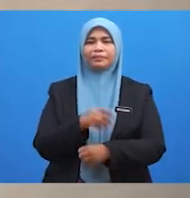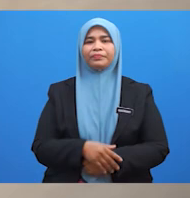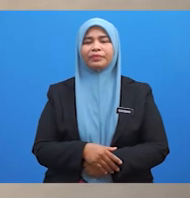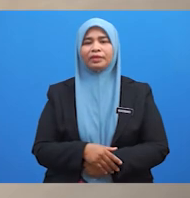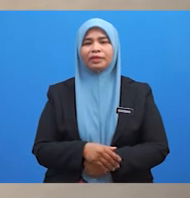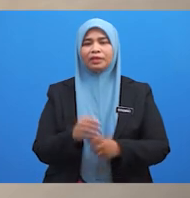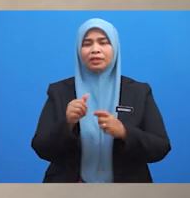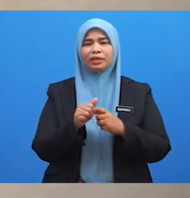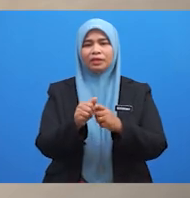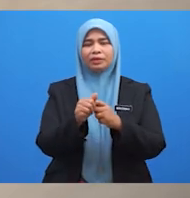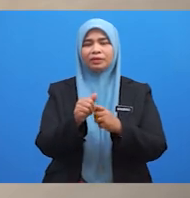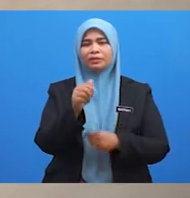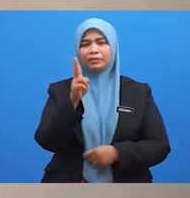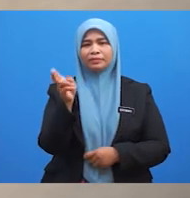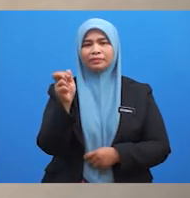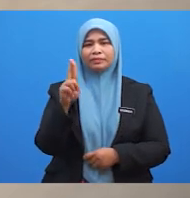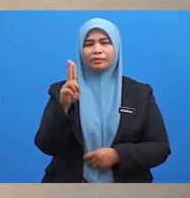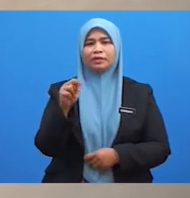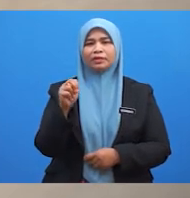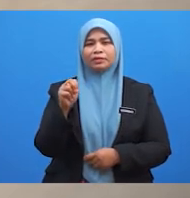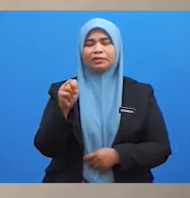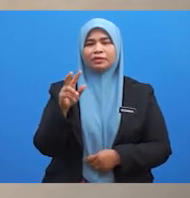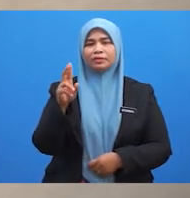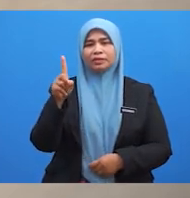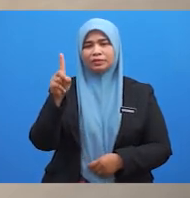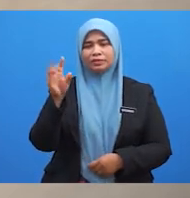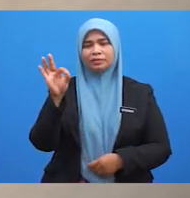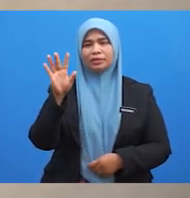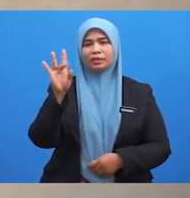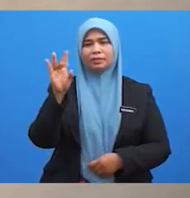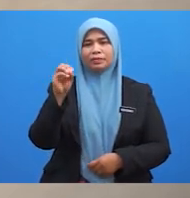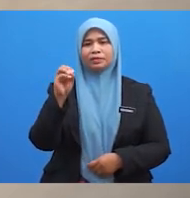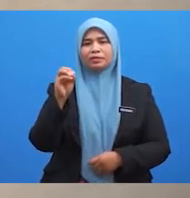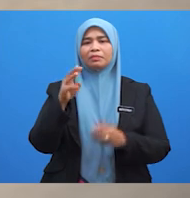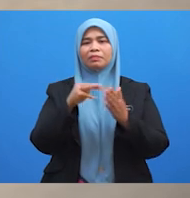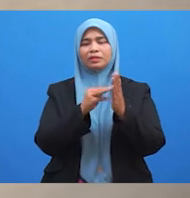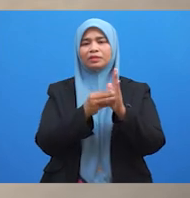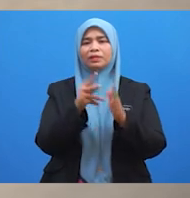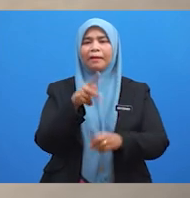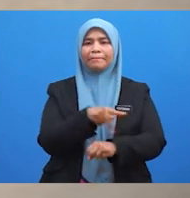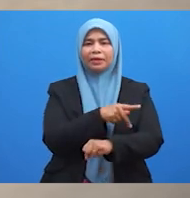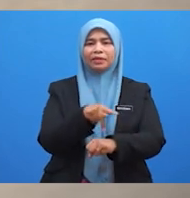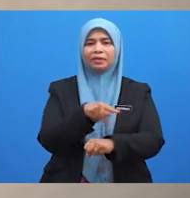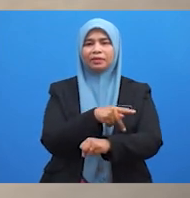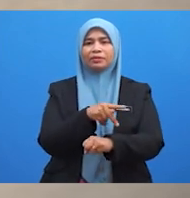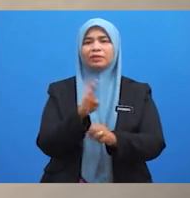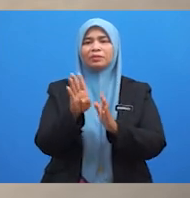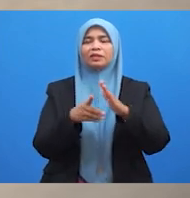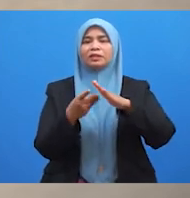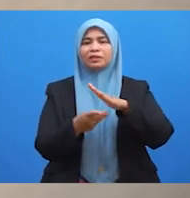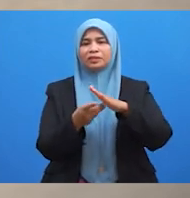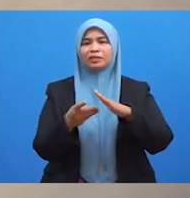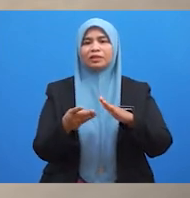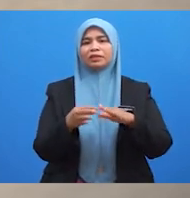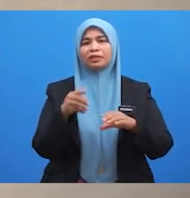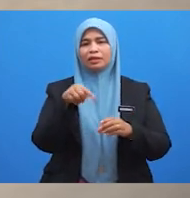Menurut Harun Matpiah 1980, definisi pantun berdasarkan aspek